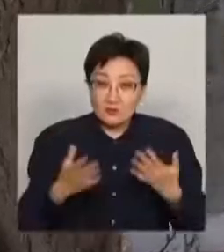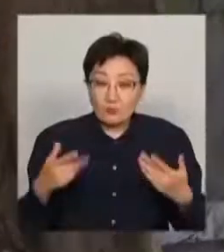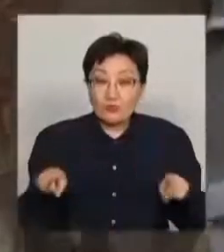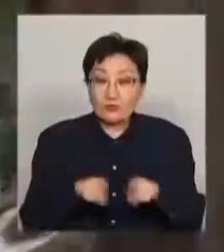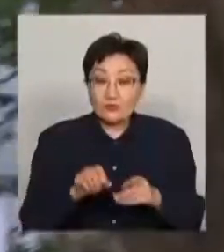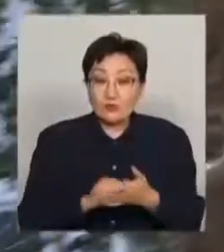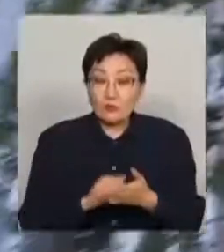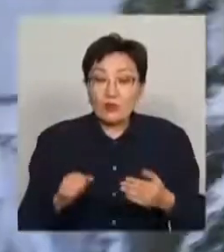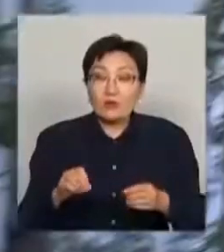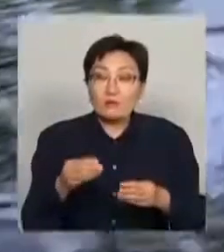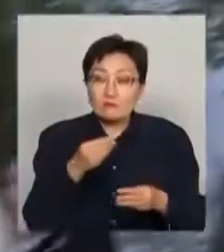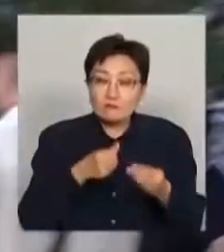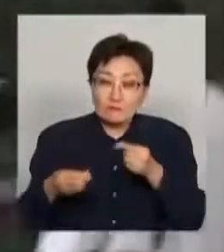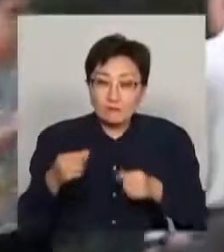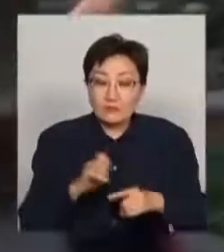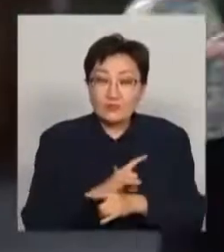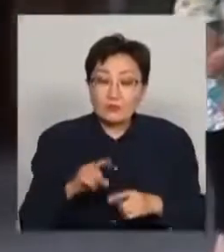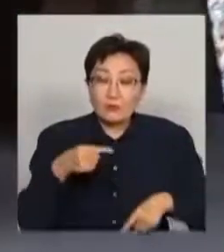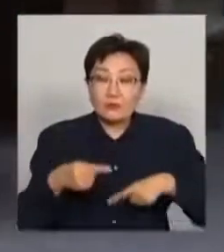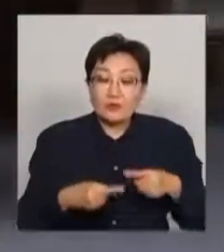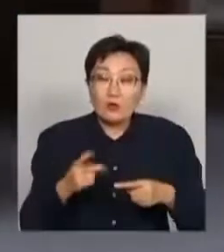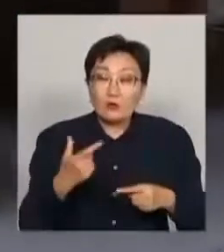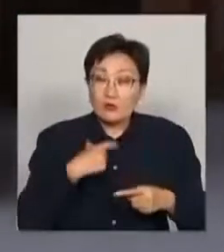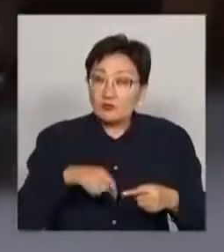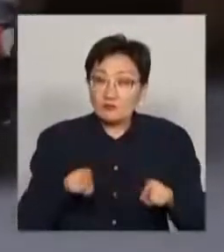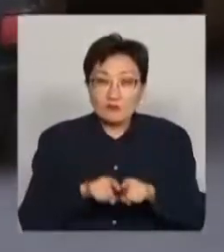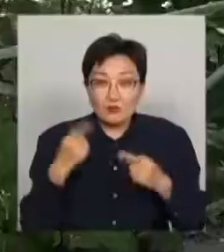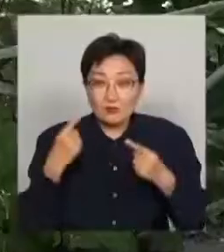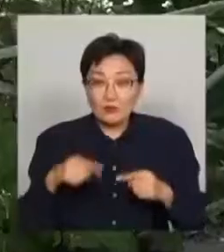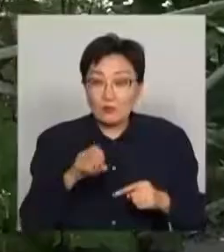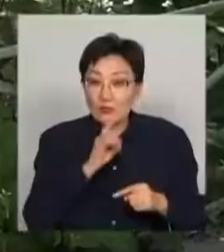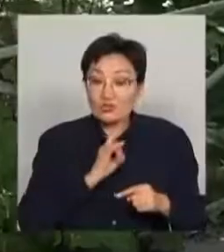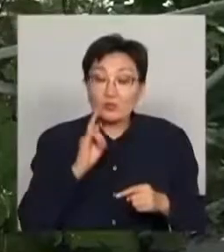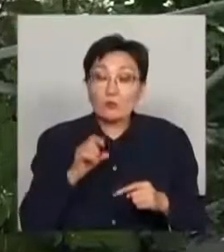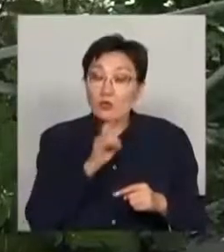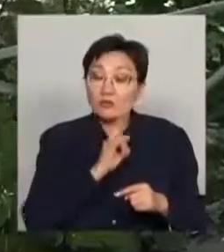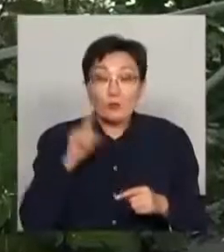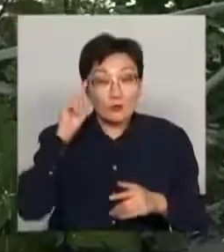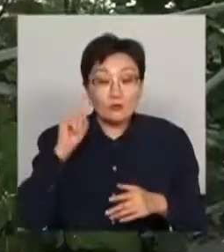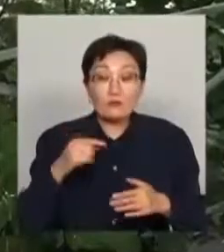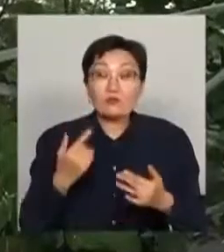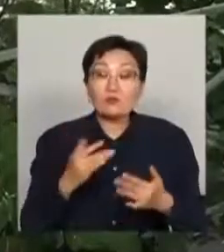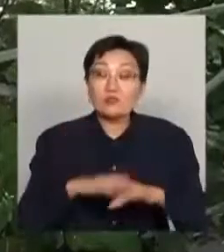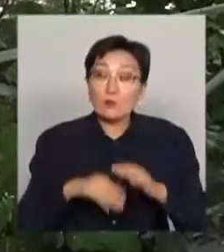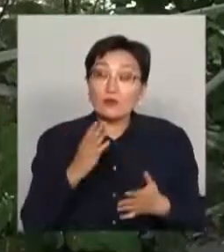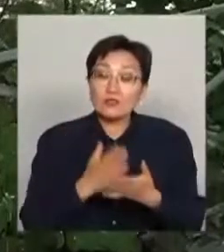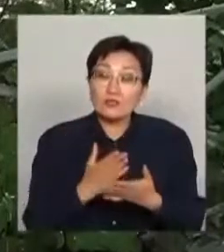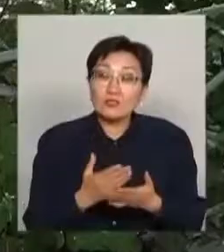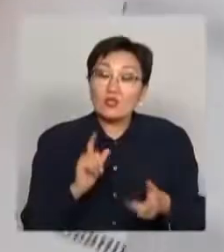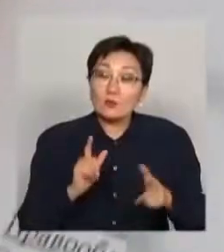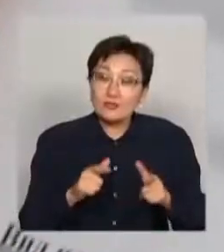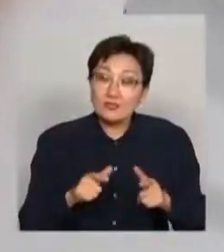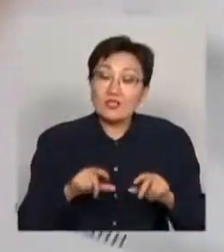Документы они подделали, а лженаследник не тот, за кого себя выдает, возмущена Татьяна. Женщина уверяет, у нее на руках есть якобы